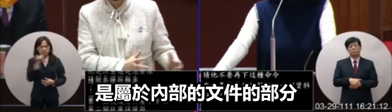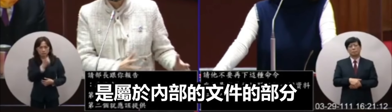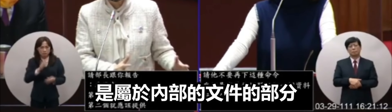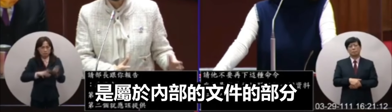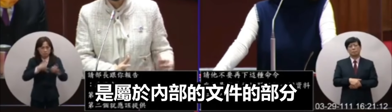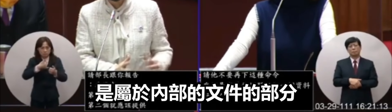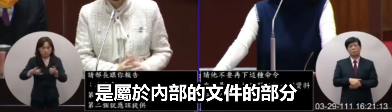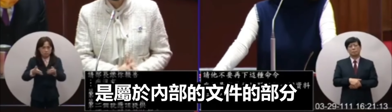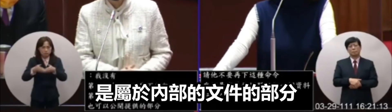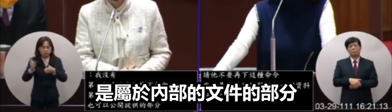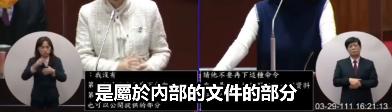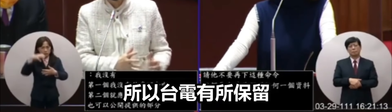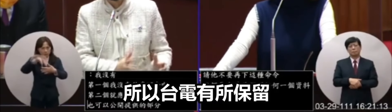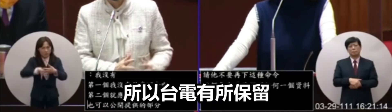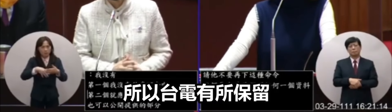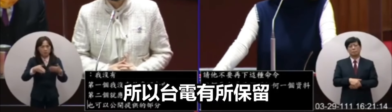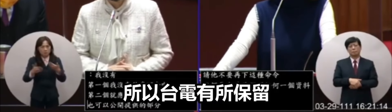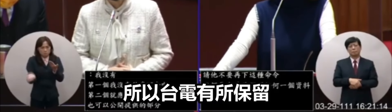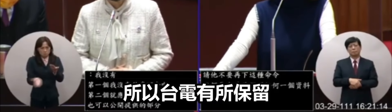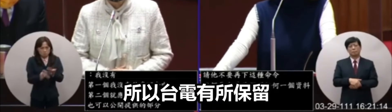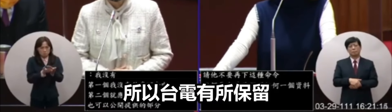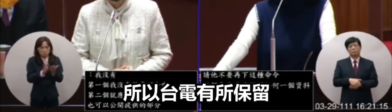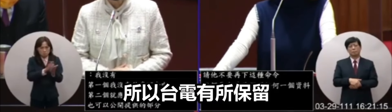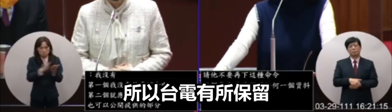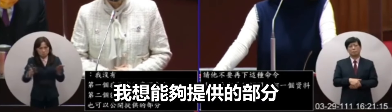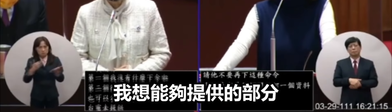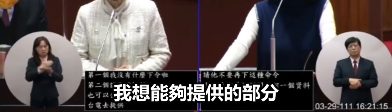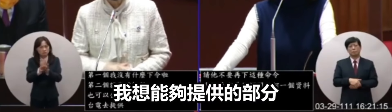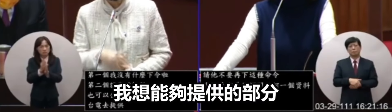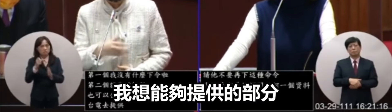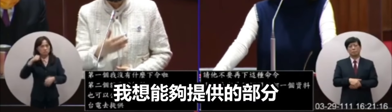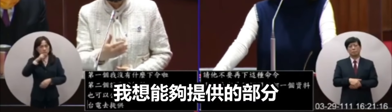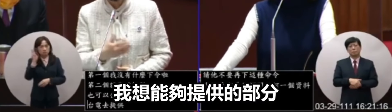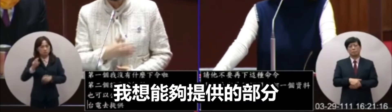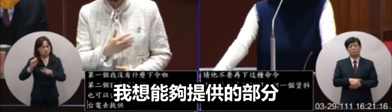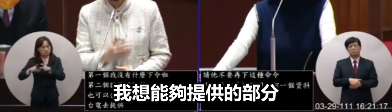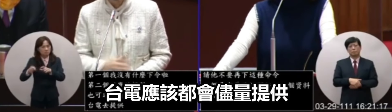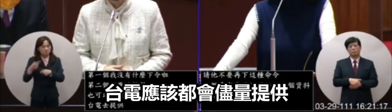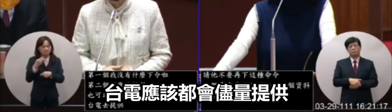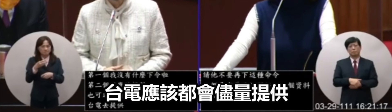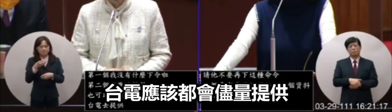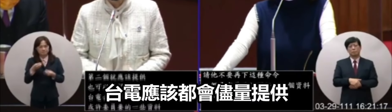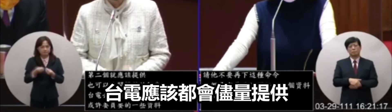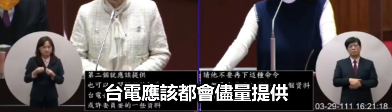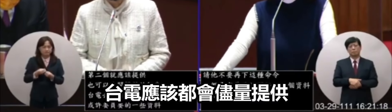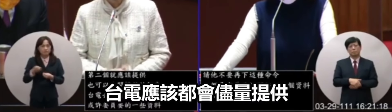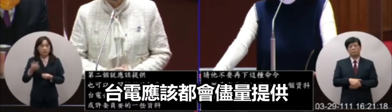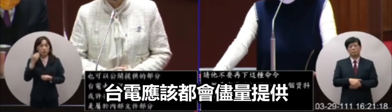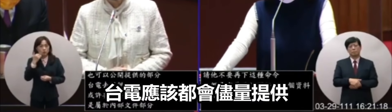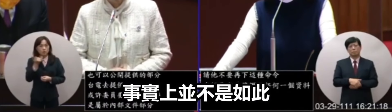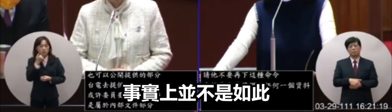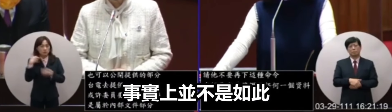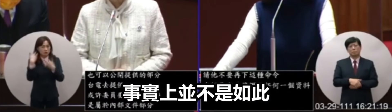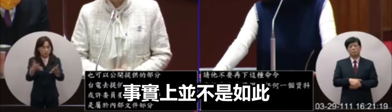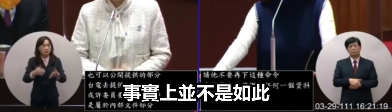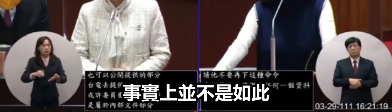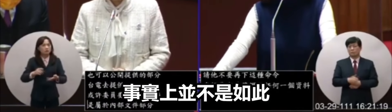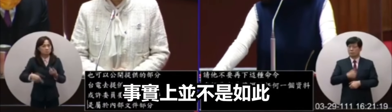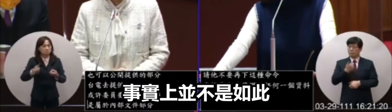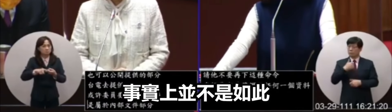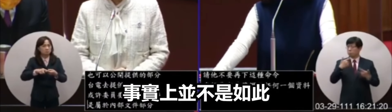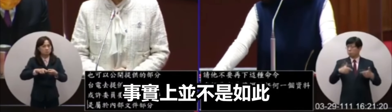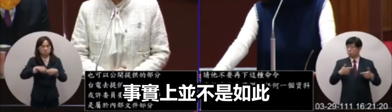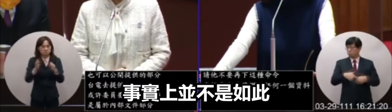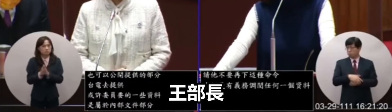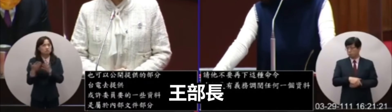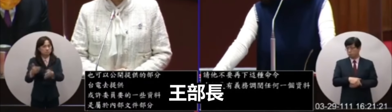属于内部的文件的部分，所以台电有所保留，我想能够提供的部分台电应该都会尽量提供。 事实上并不是